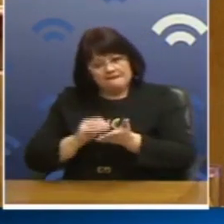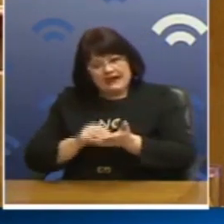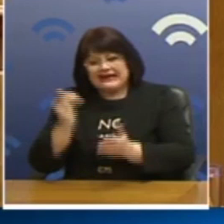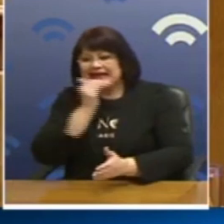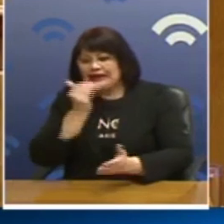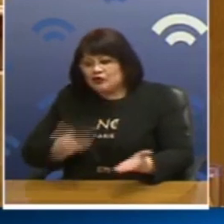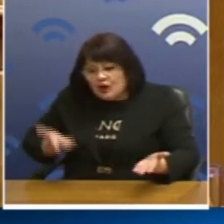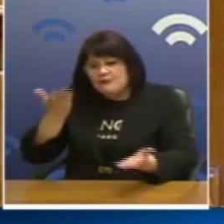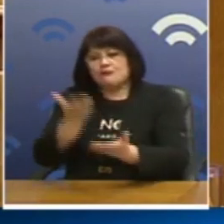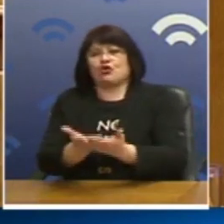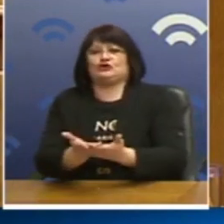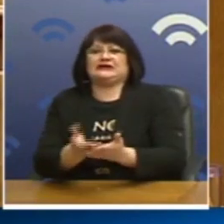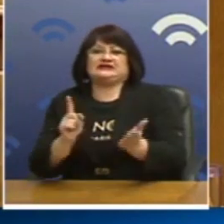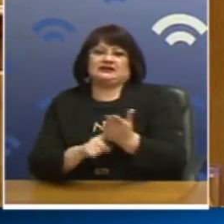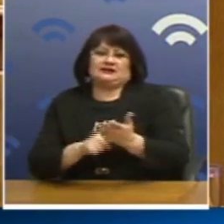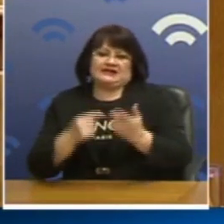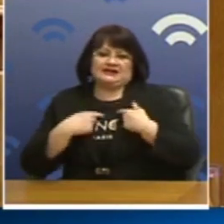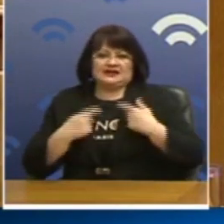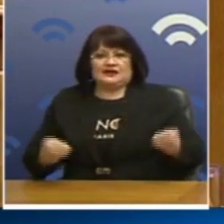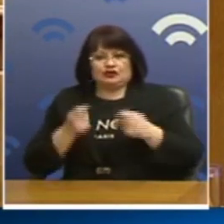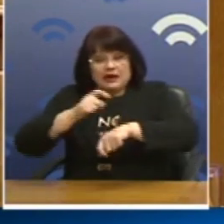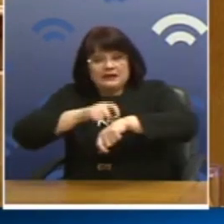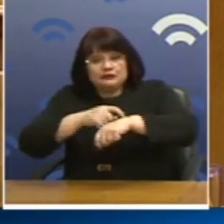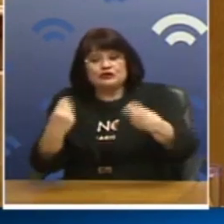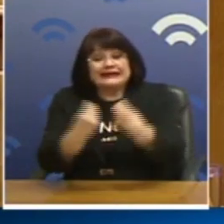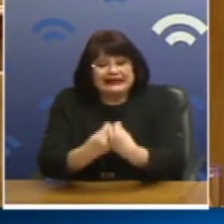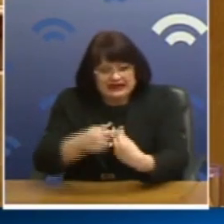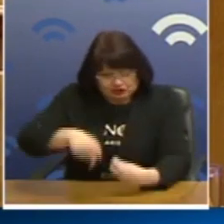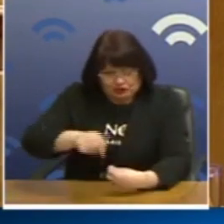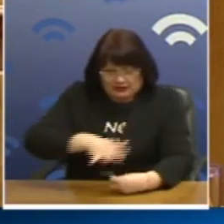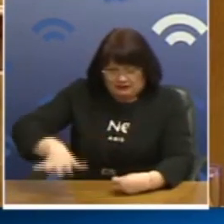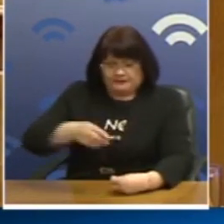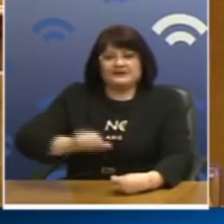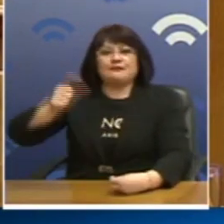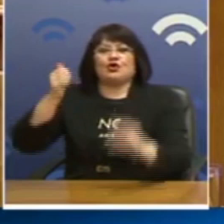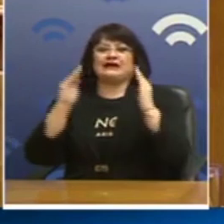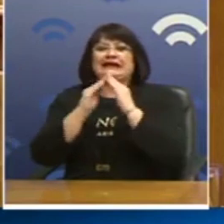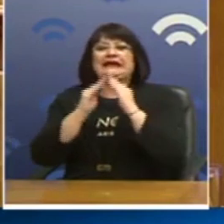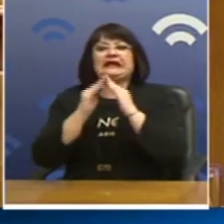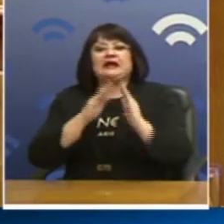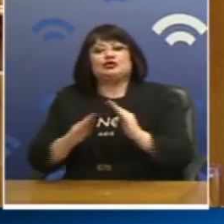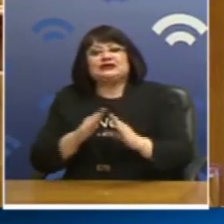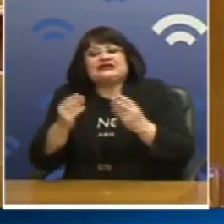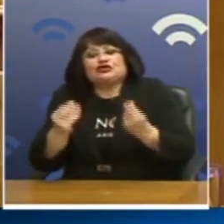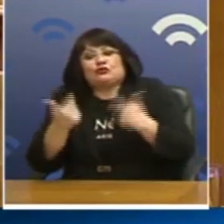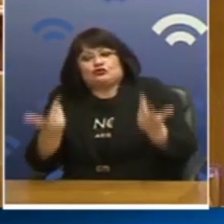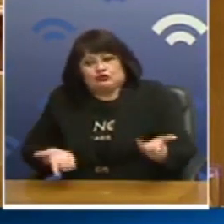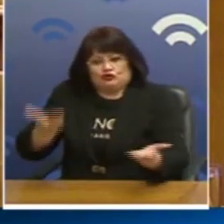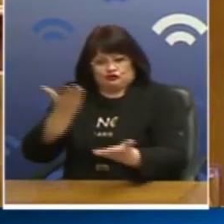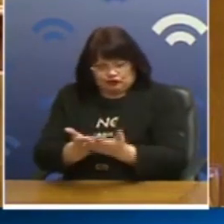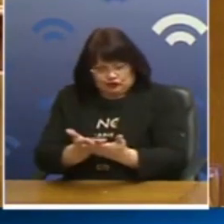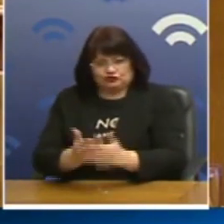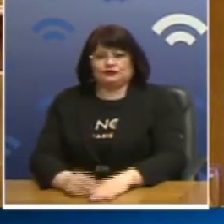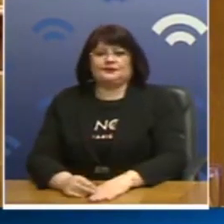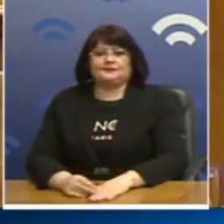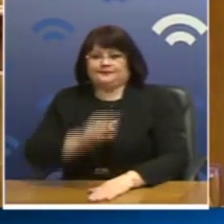τόσο την πρότασή μας, επικαιροποιημένη φυσικά, για την προστασία της πρώτης κατοικίας, μαζί με την κατάργηση τώρα του